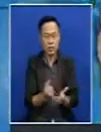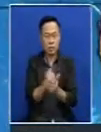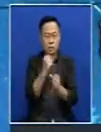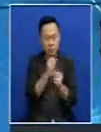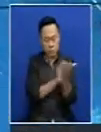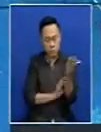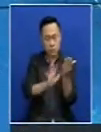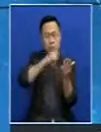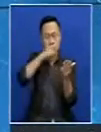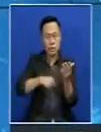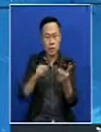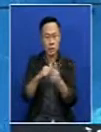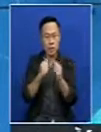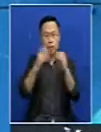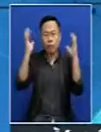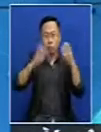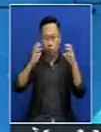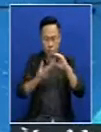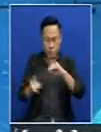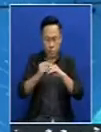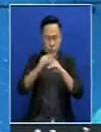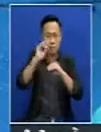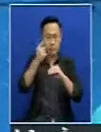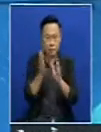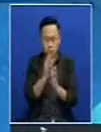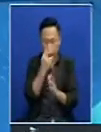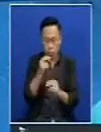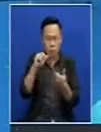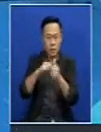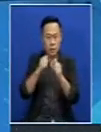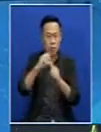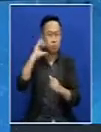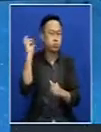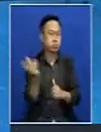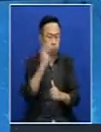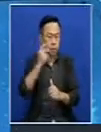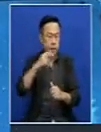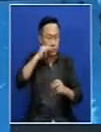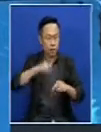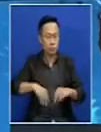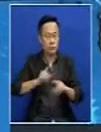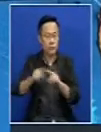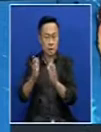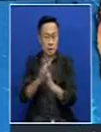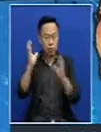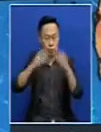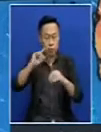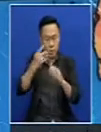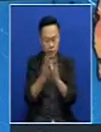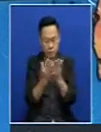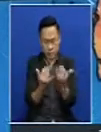ที่บริเวณของประเทศไทยต้องเผชิญกับฝนที่จะตกลงมาอย่างหนักจะต้องเฝ้าระวังเรื่องของพายุฤดูร้อนที่จะเกิดขึ้นในช่วงของปลายฤ